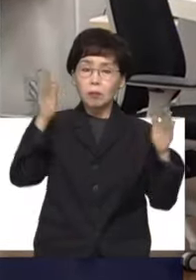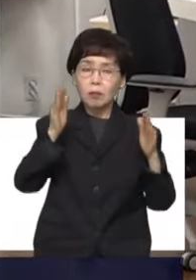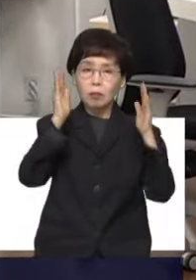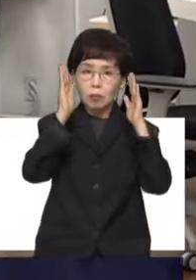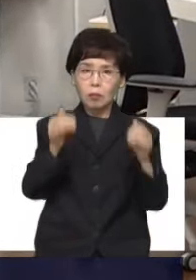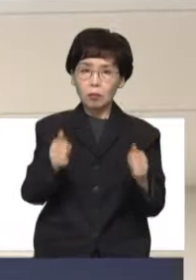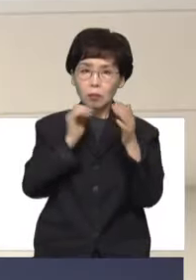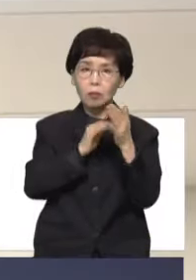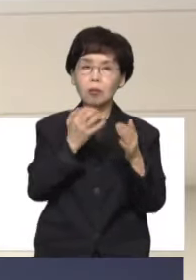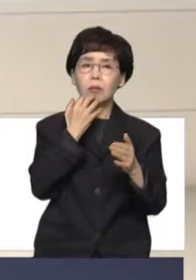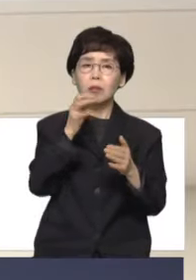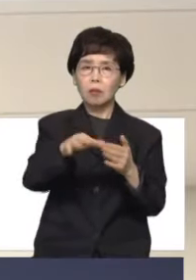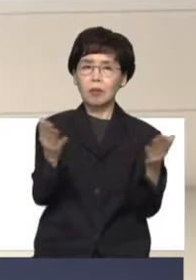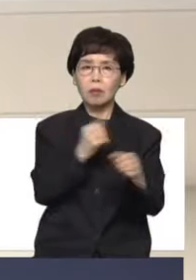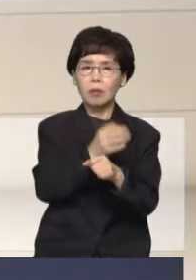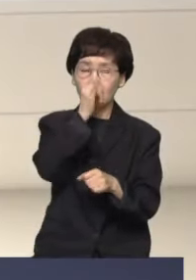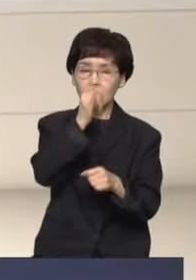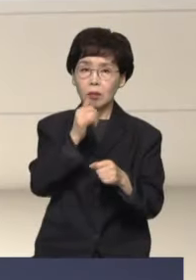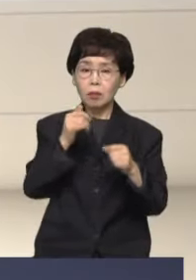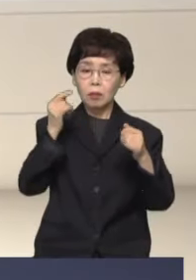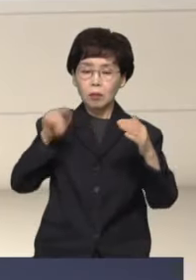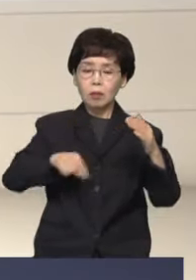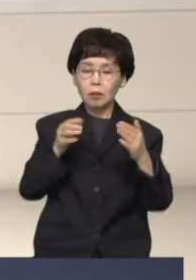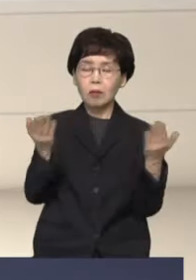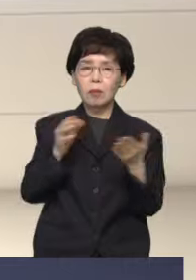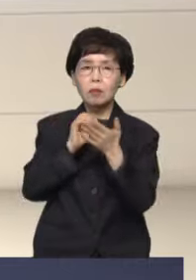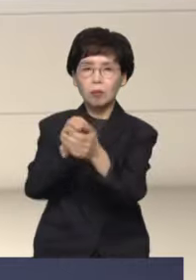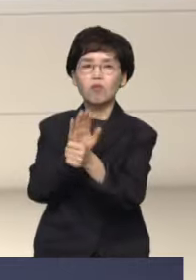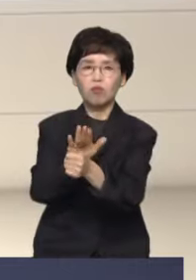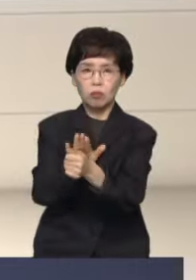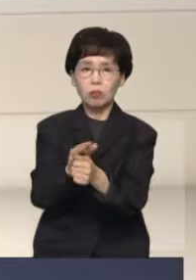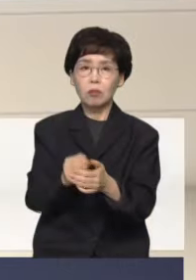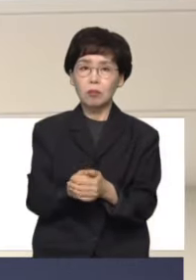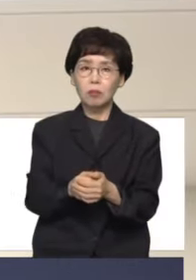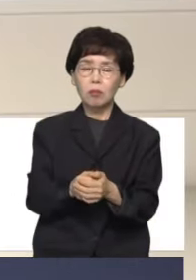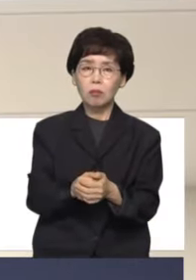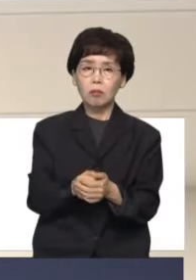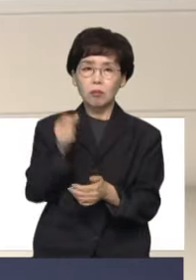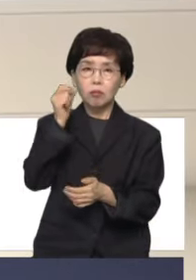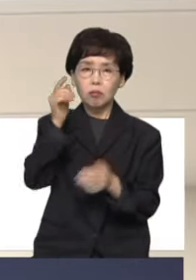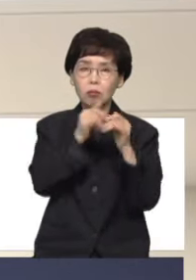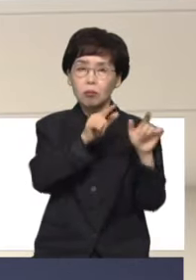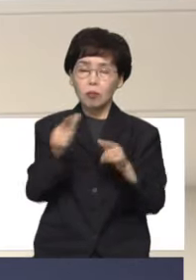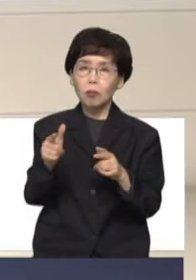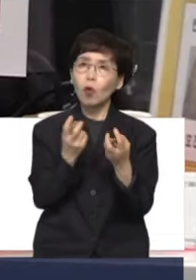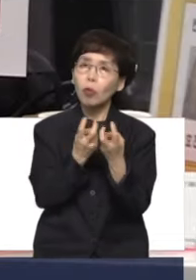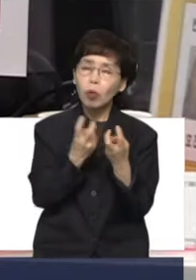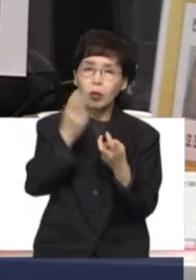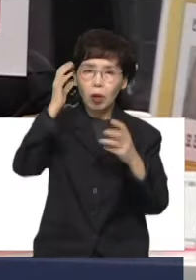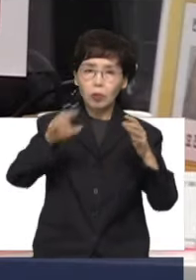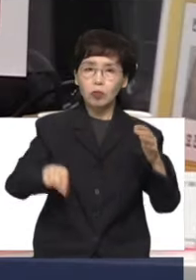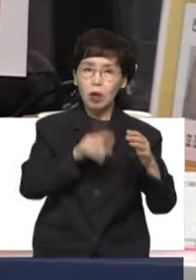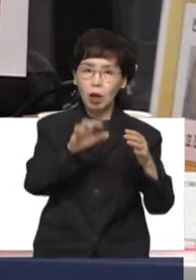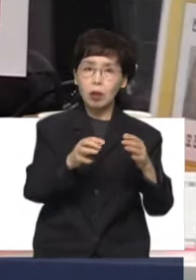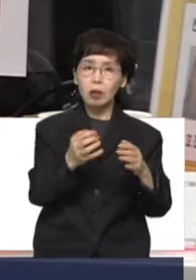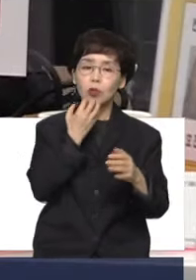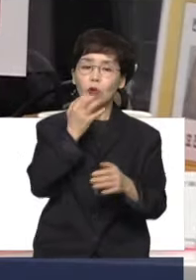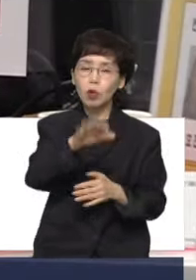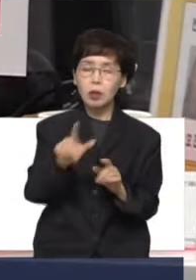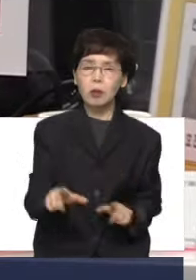있도록 국내 취업을 지원하는 전담 창구도 운영합니다. 인재들이 어떻게 장시간 서울에서